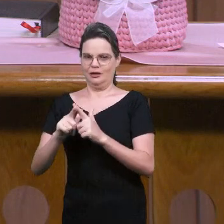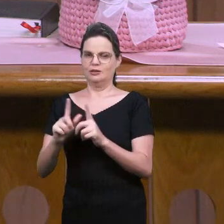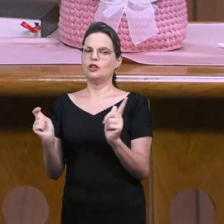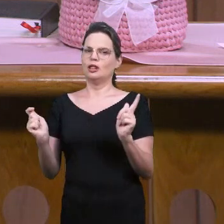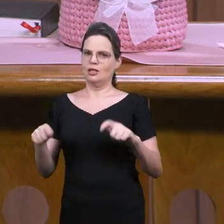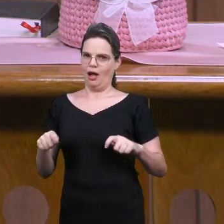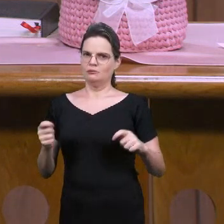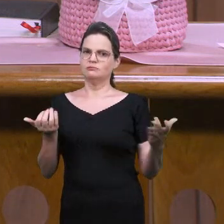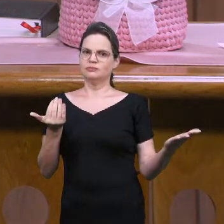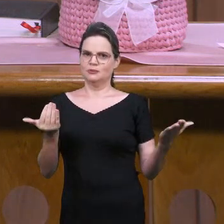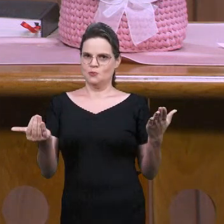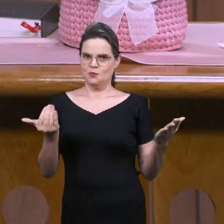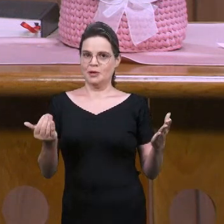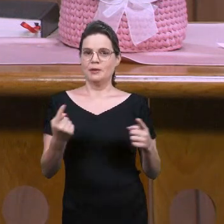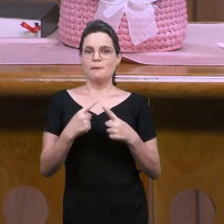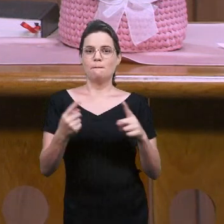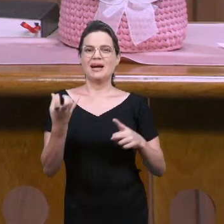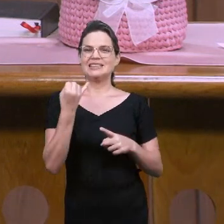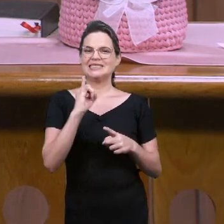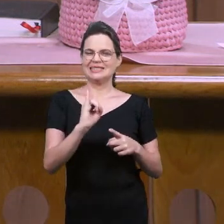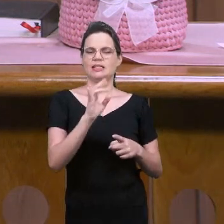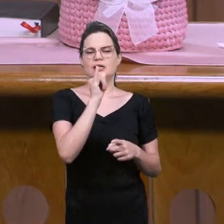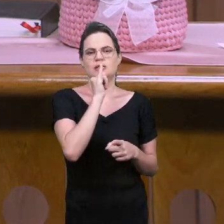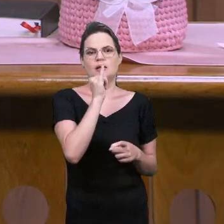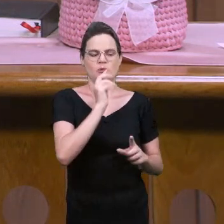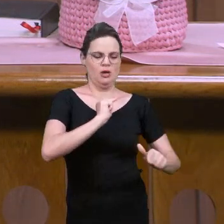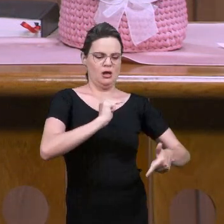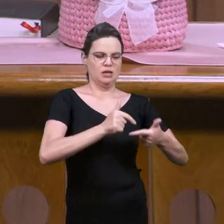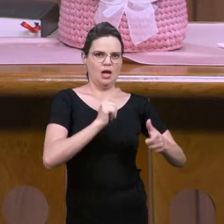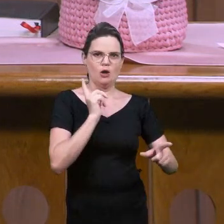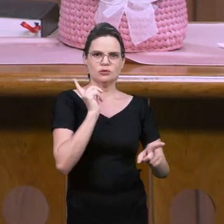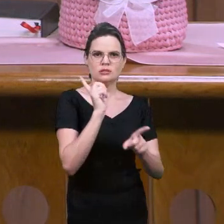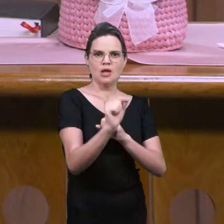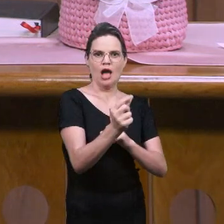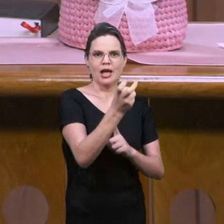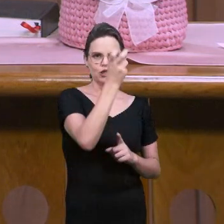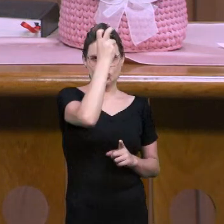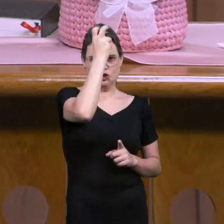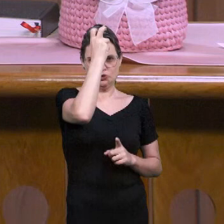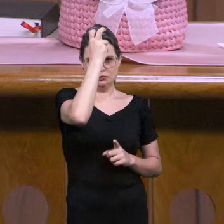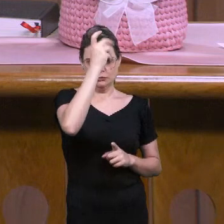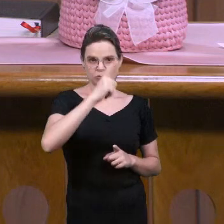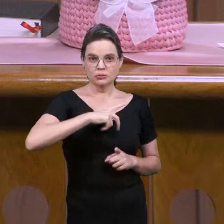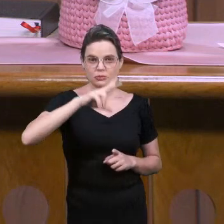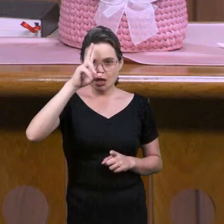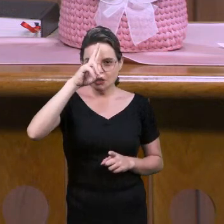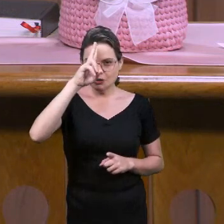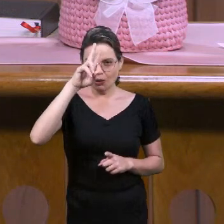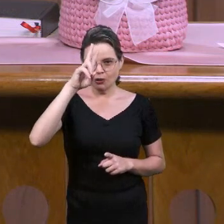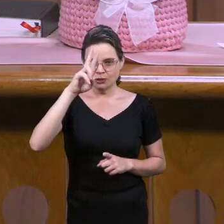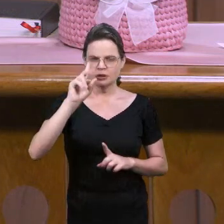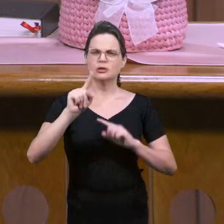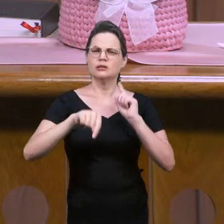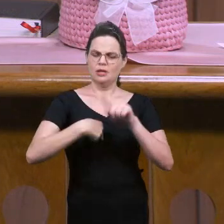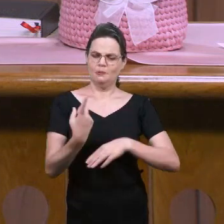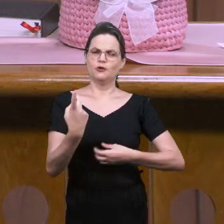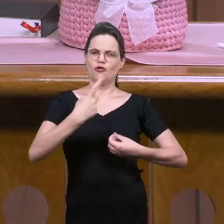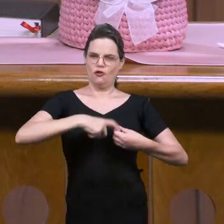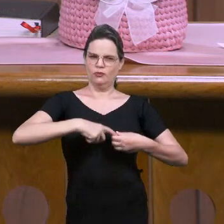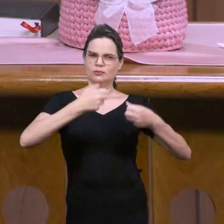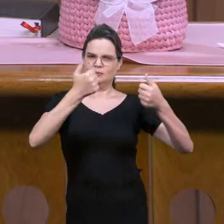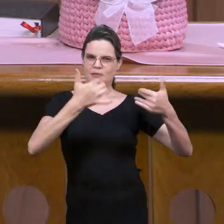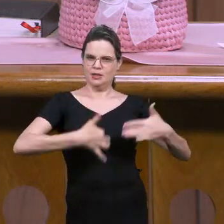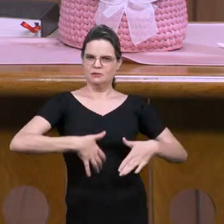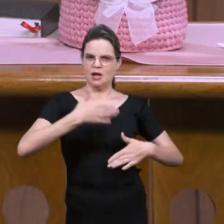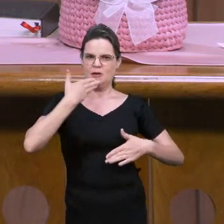vie de l'Église. Donc, quand Israël quitte l'Égypte, nous avons une histoire. L'histoire après, nous allons revenir